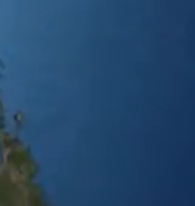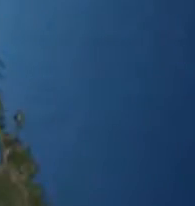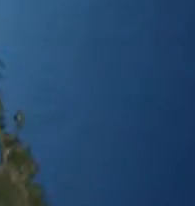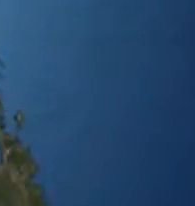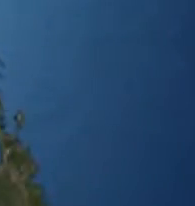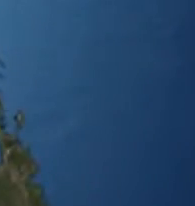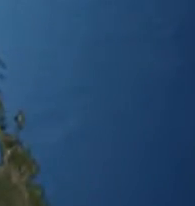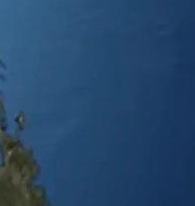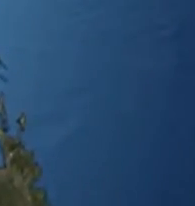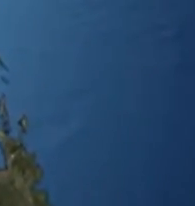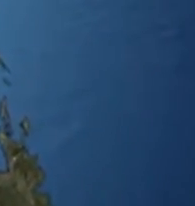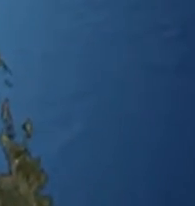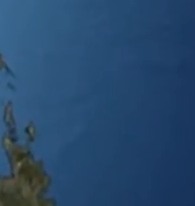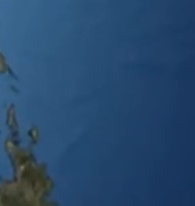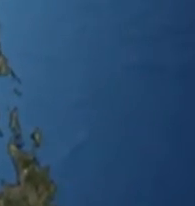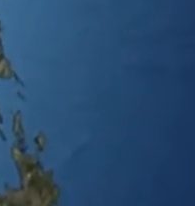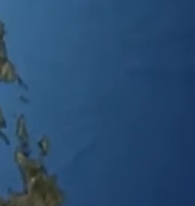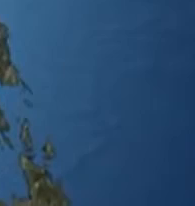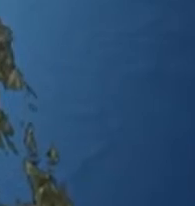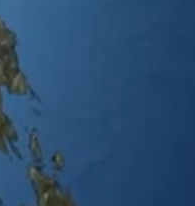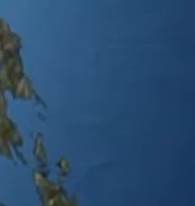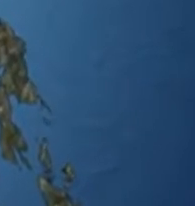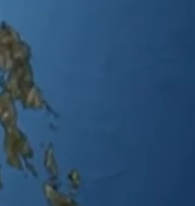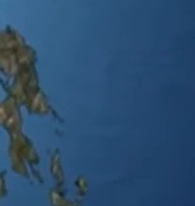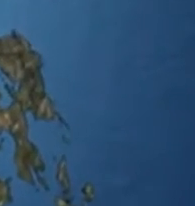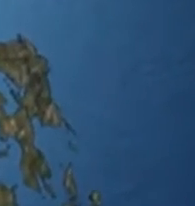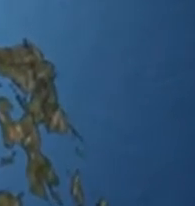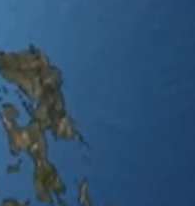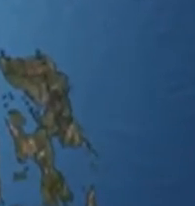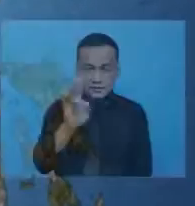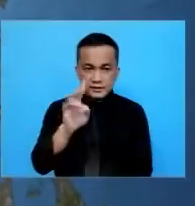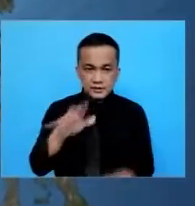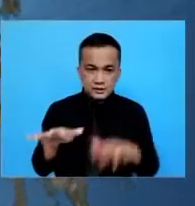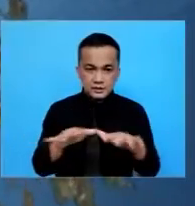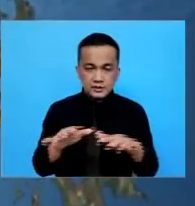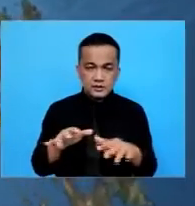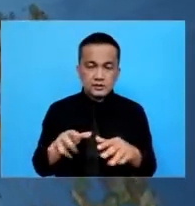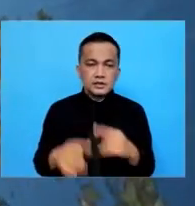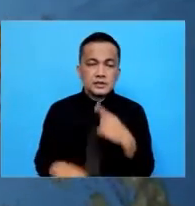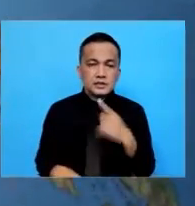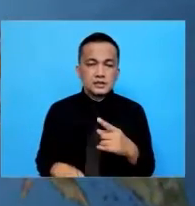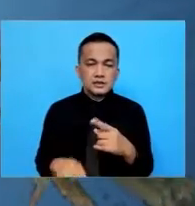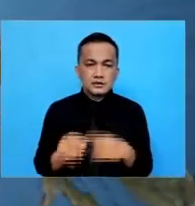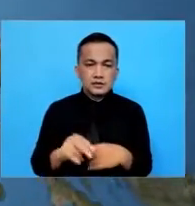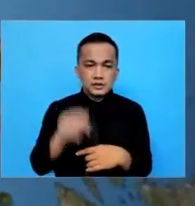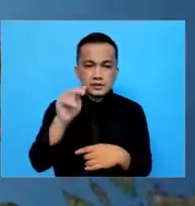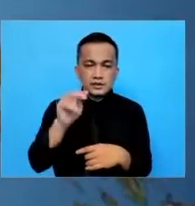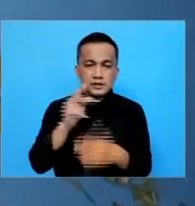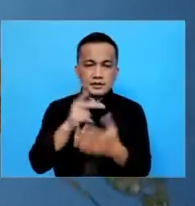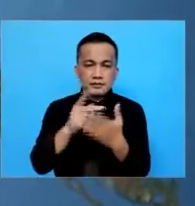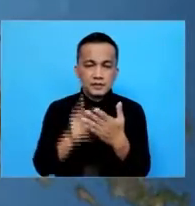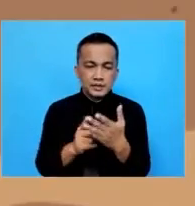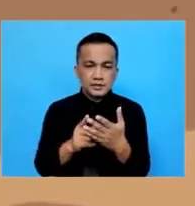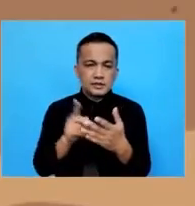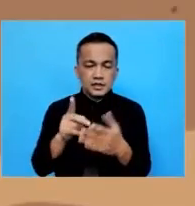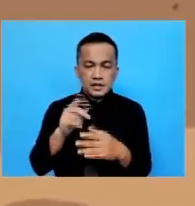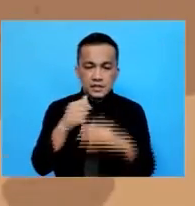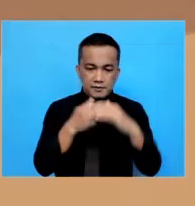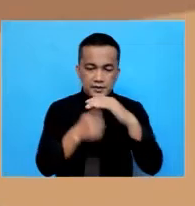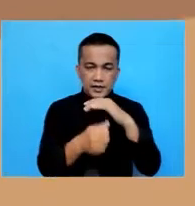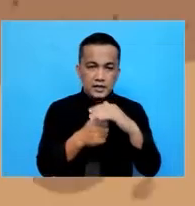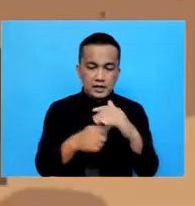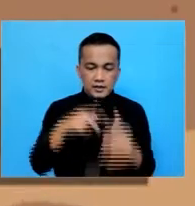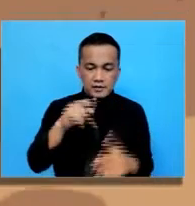ang epicenter ng magnitude 7 na lindol sa hilagang kanluran ng bayan ng Tayum Abra. Isa po